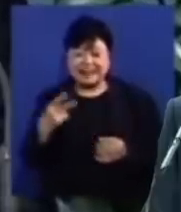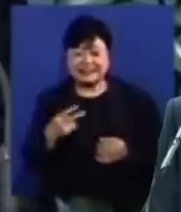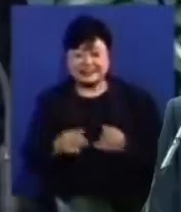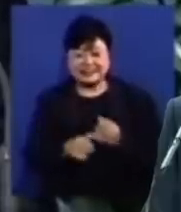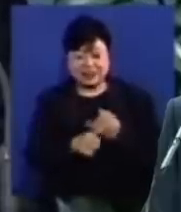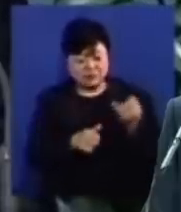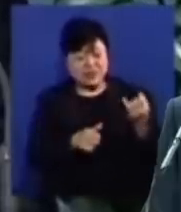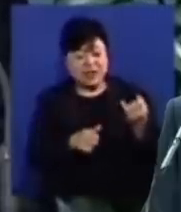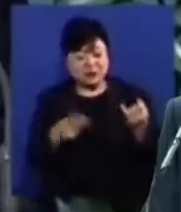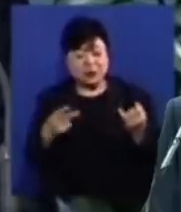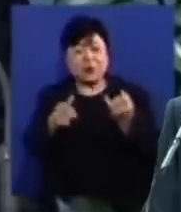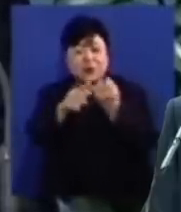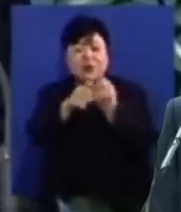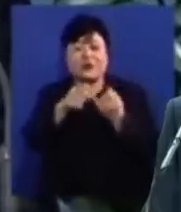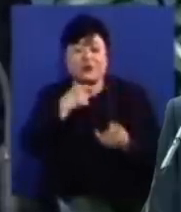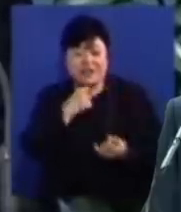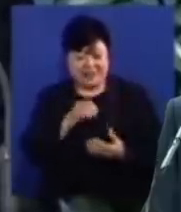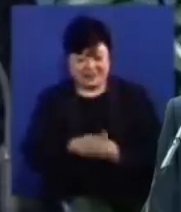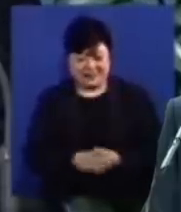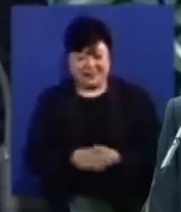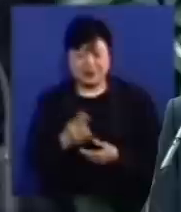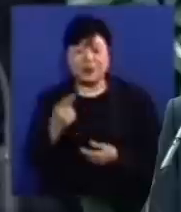좋고